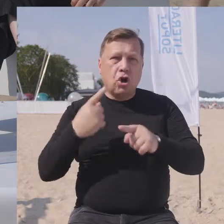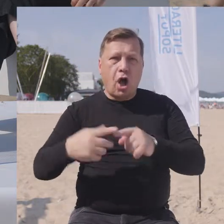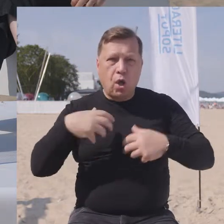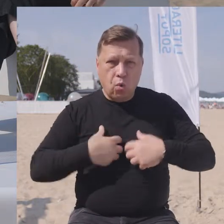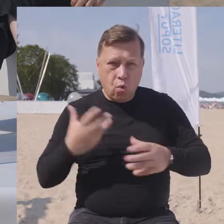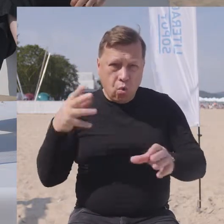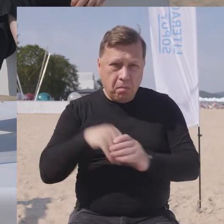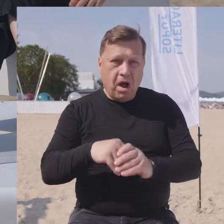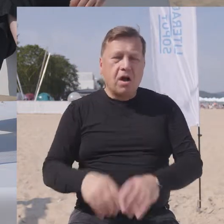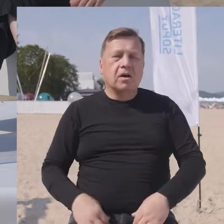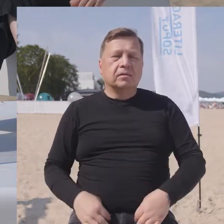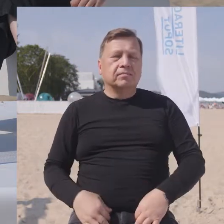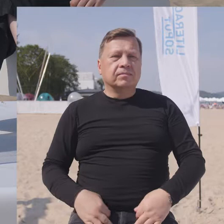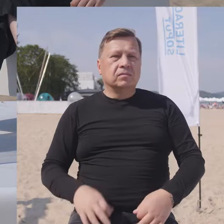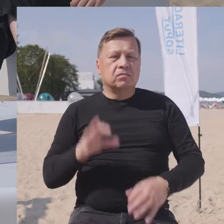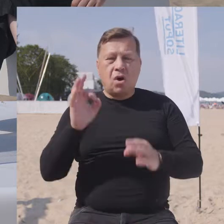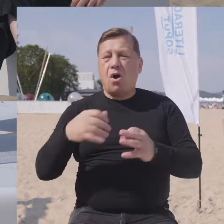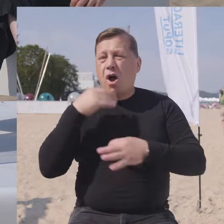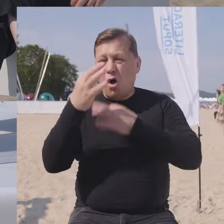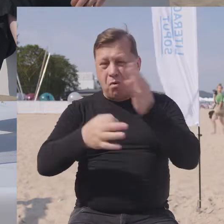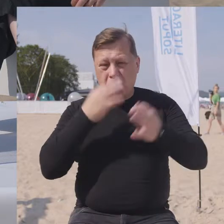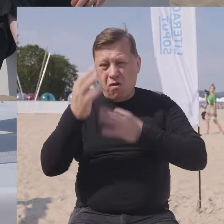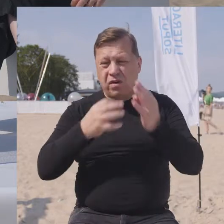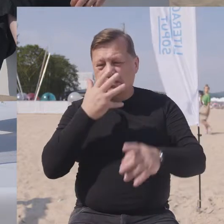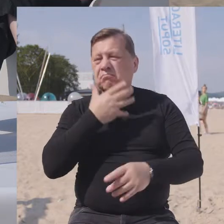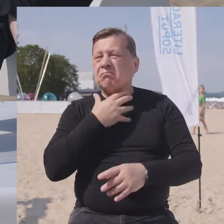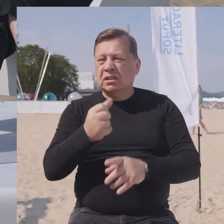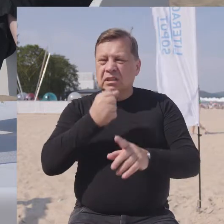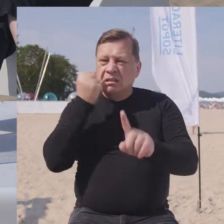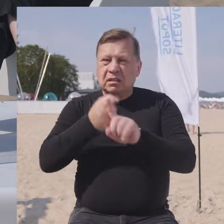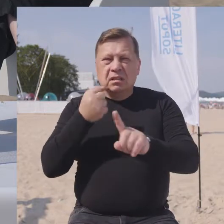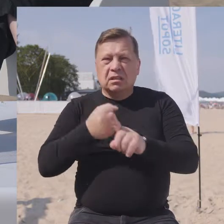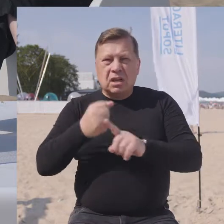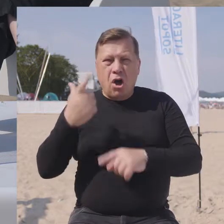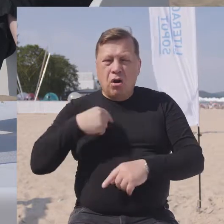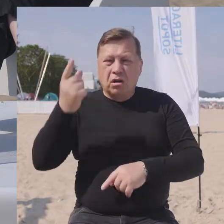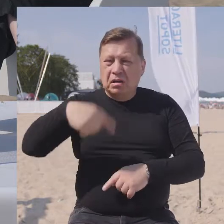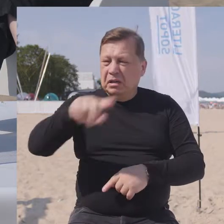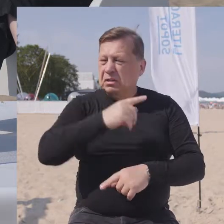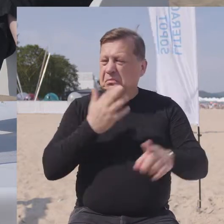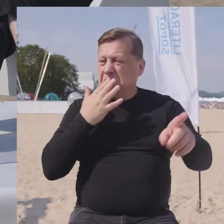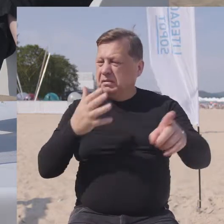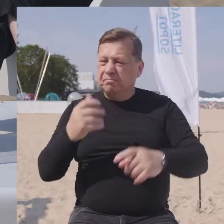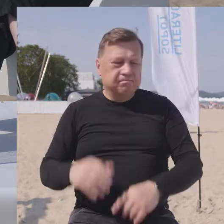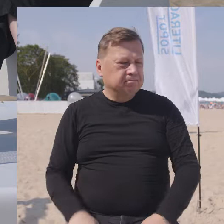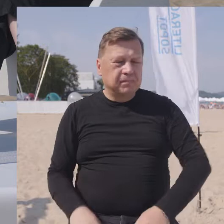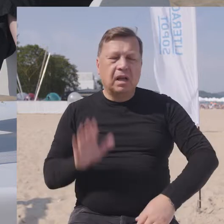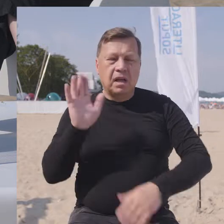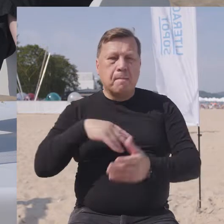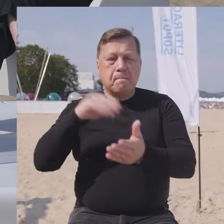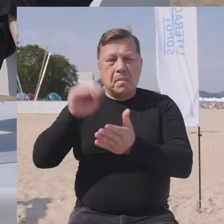o których mówi się właśnie w tak przemocowy, nienawistny sposób. To jeszcze dopytam ciebie nie tylko jako